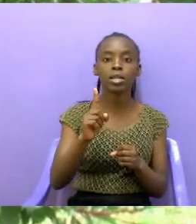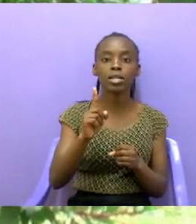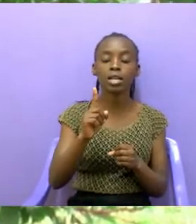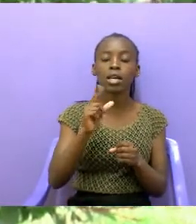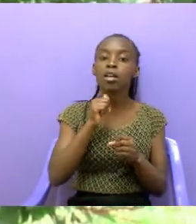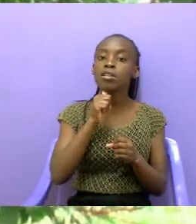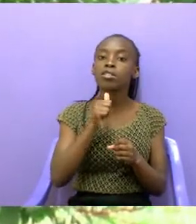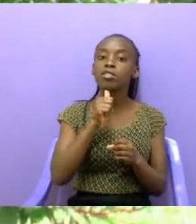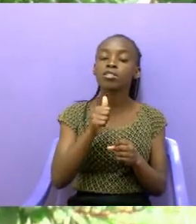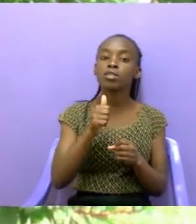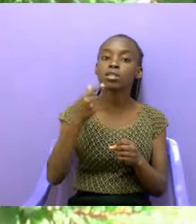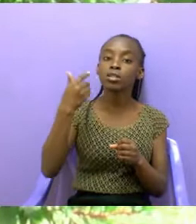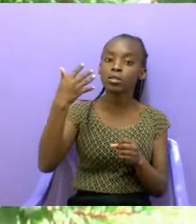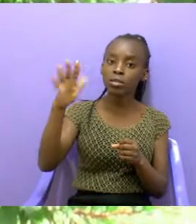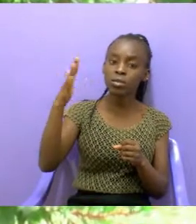situation.